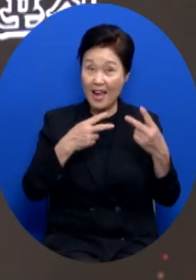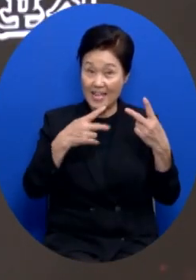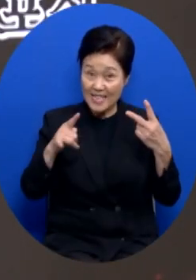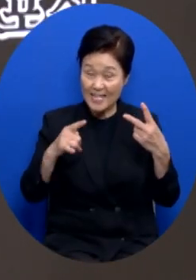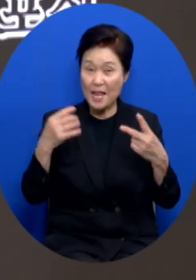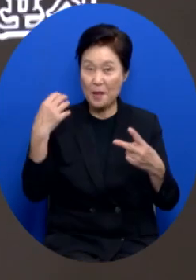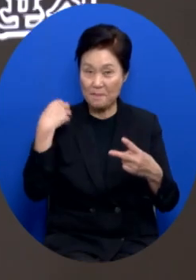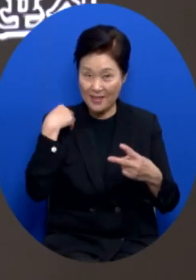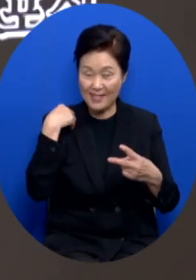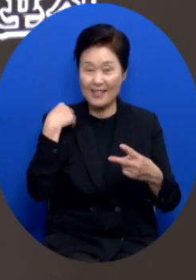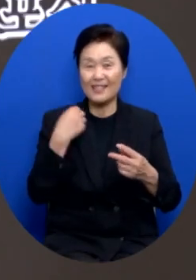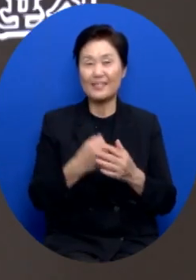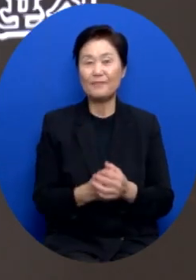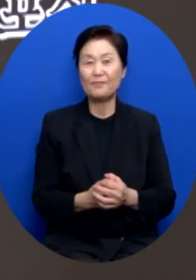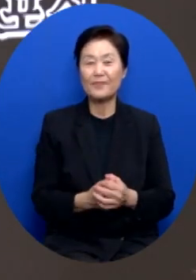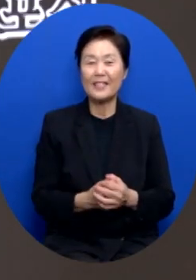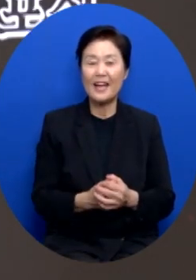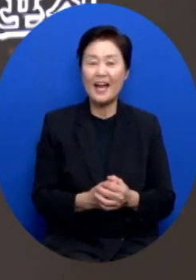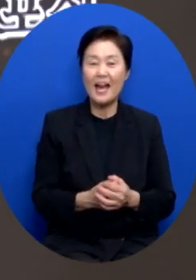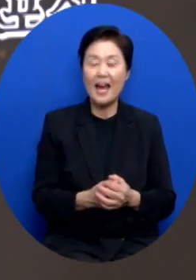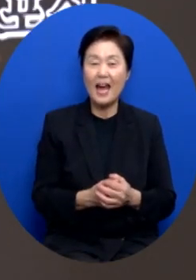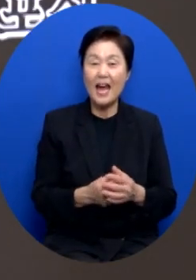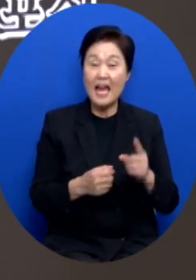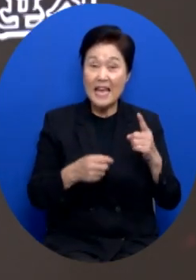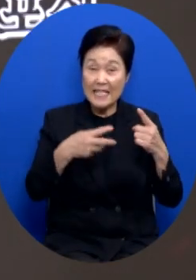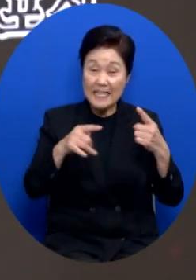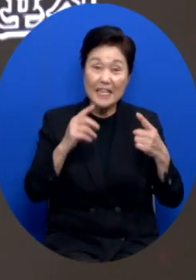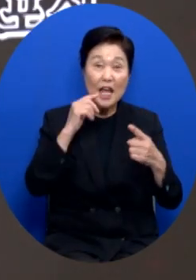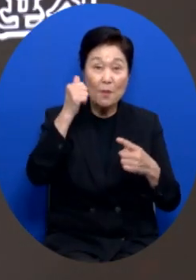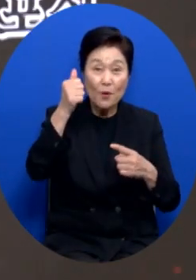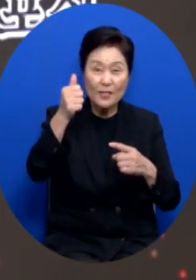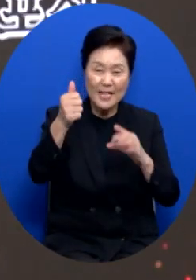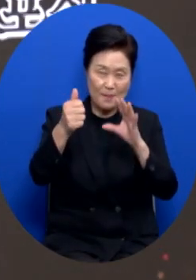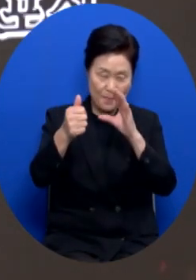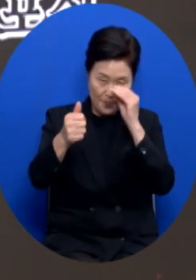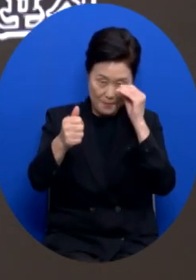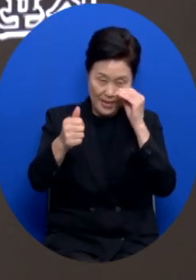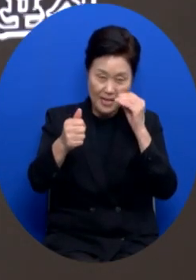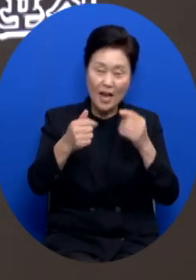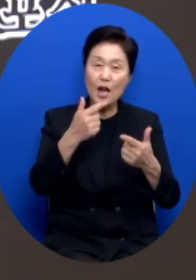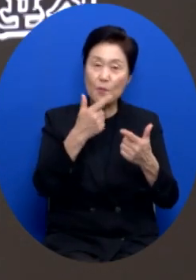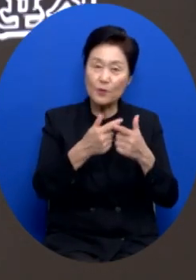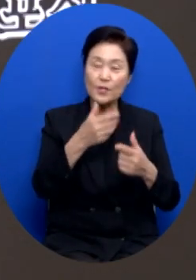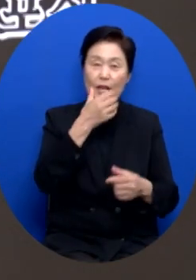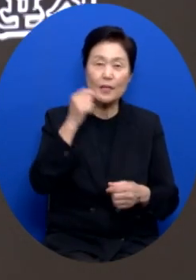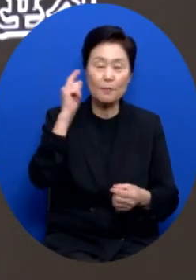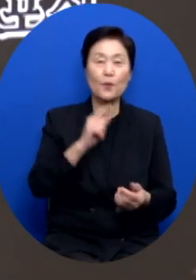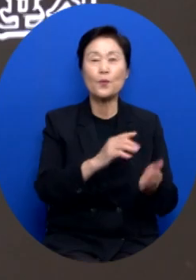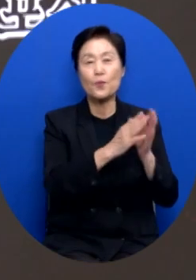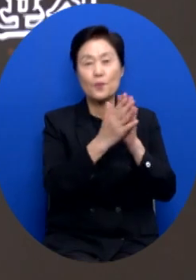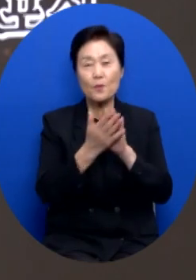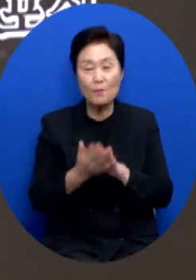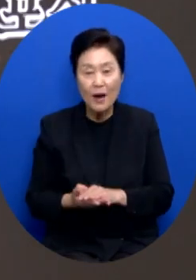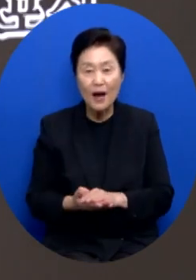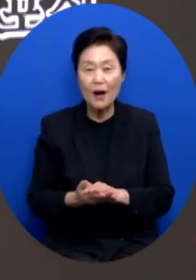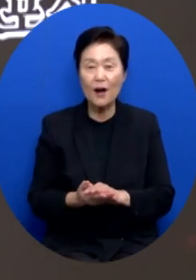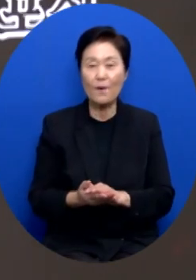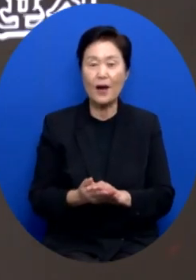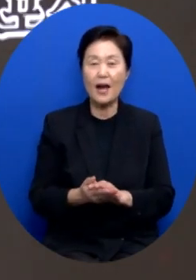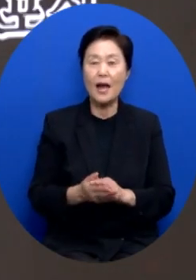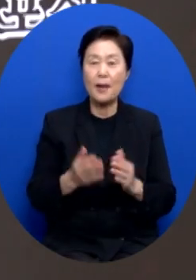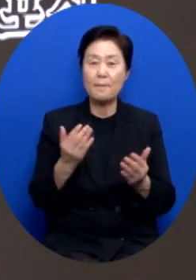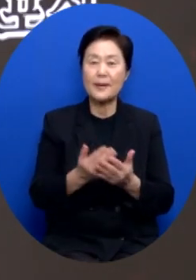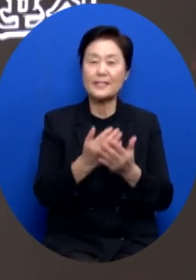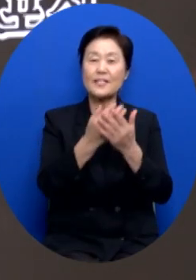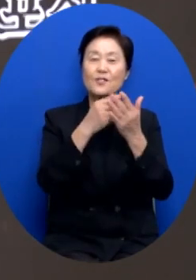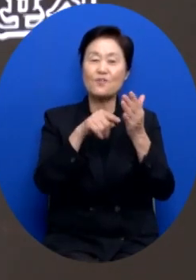이사장으로 취임을 하면서 우리 정필도 목사님 본을 따라서 부산 복음화와 또 우리 부산 CTS 발전을